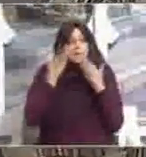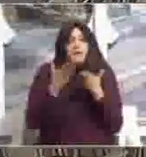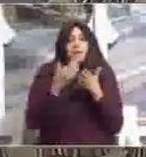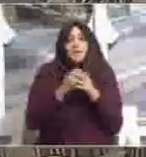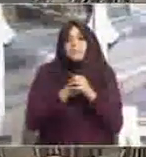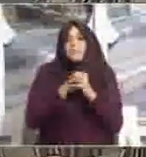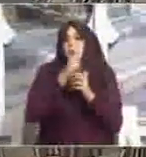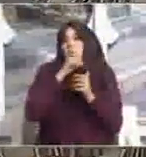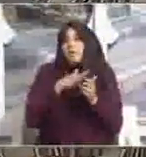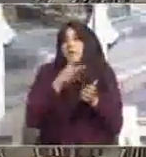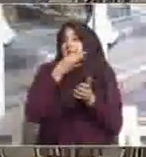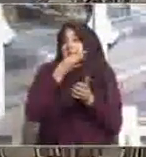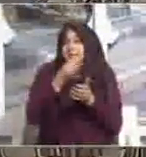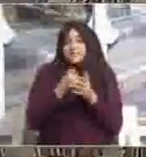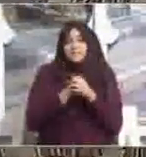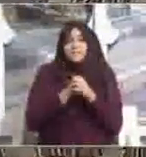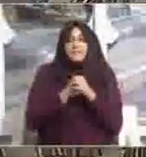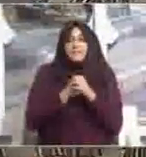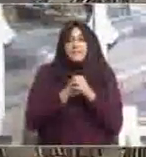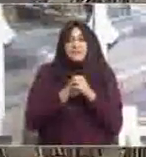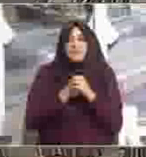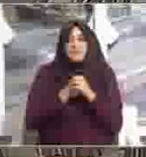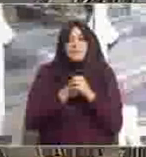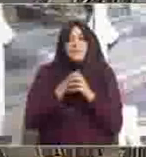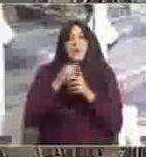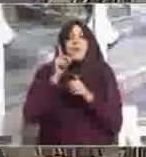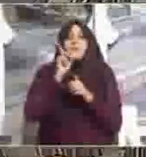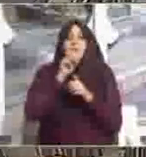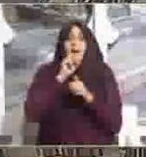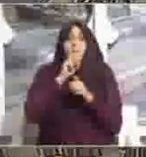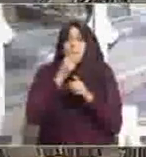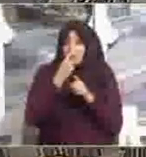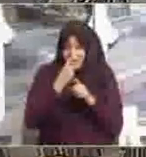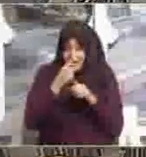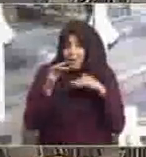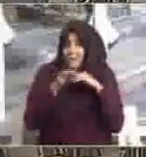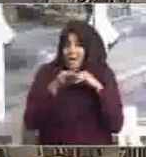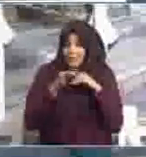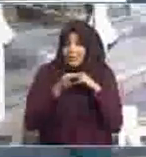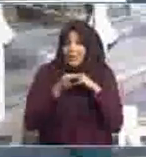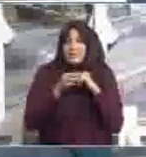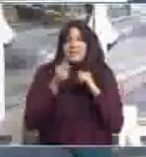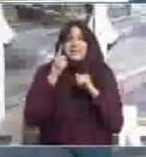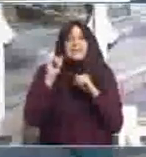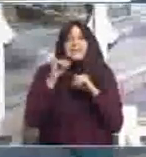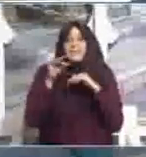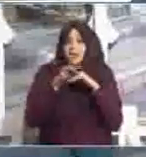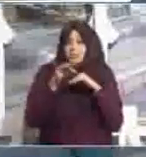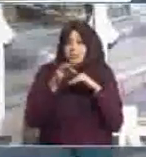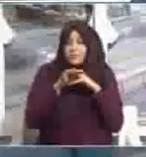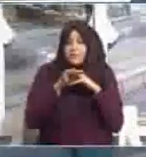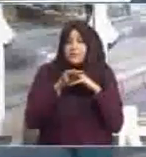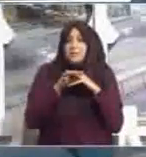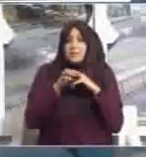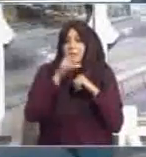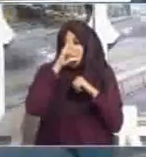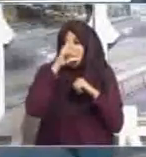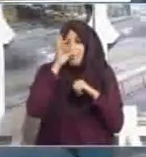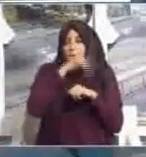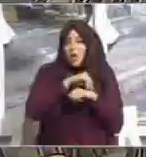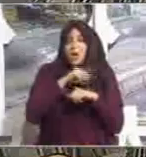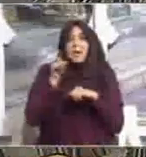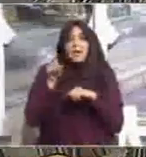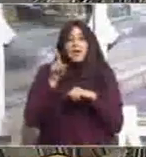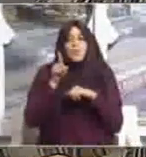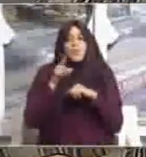شفت يا أخي واش قال، طاعة المرأة لزوجها، إيه؟ إن كان هو راض عنها، ماتت وهي هو راض عنها دخلت الجنة.